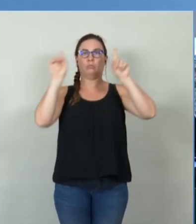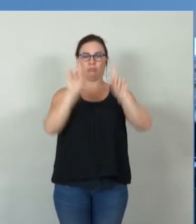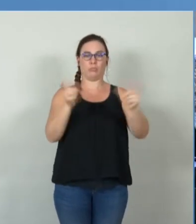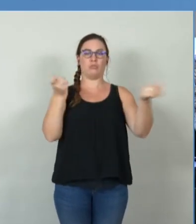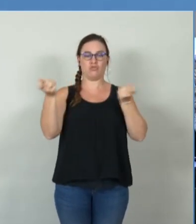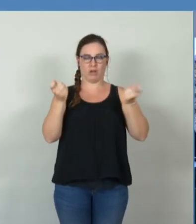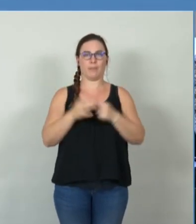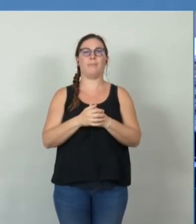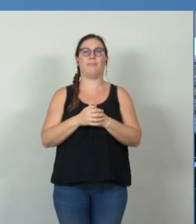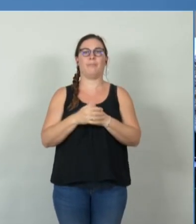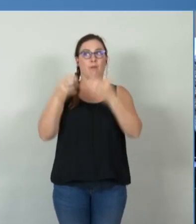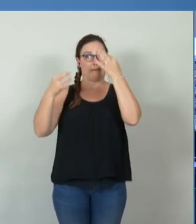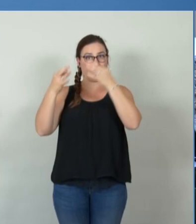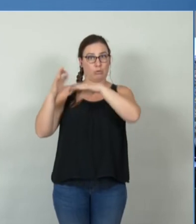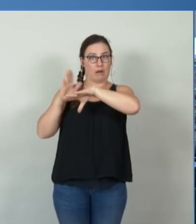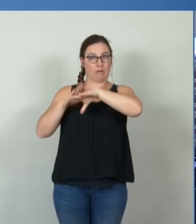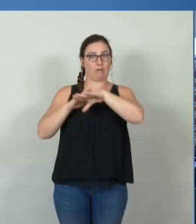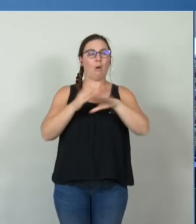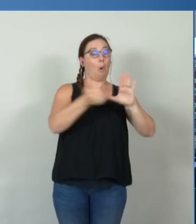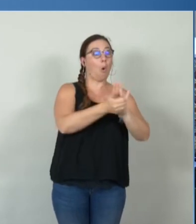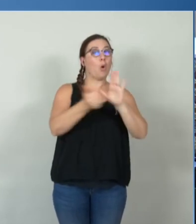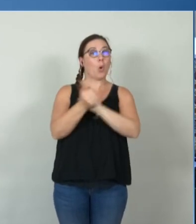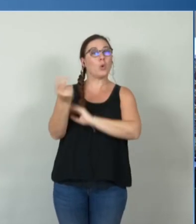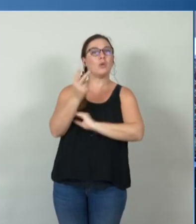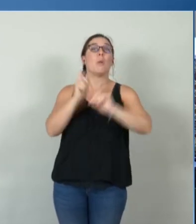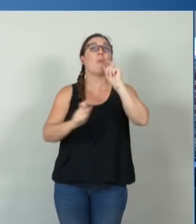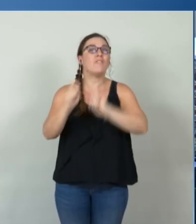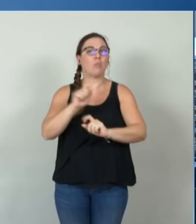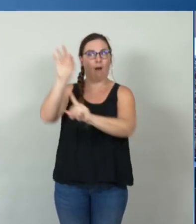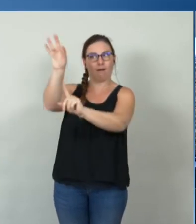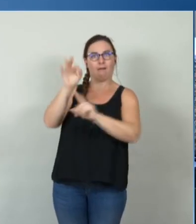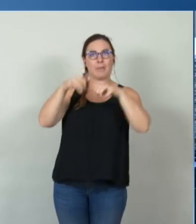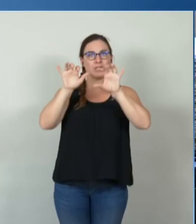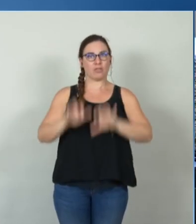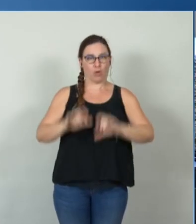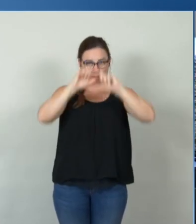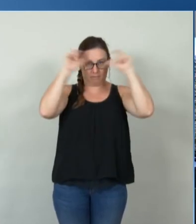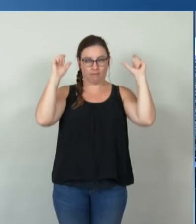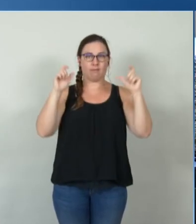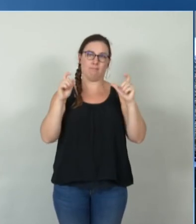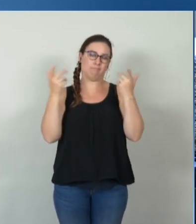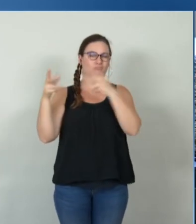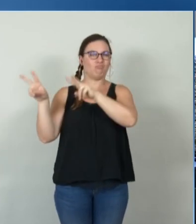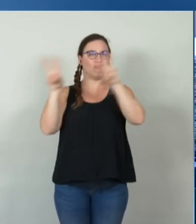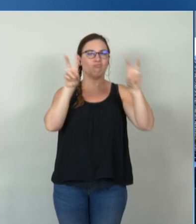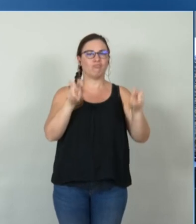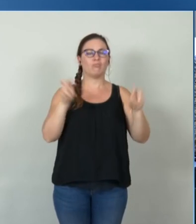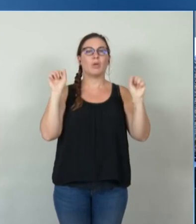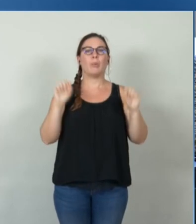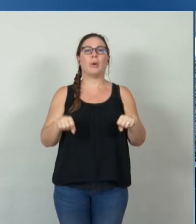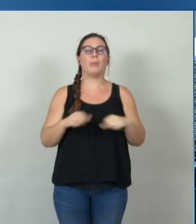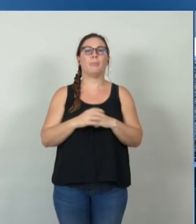le tribunal précise d'ailleurs le rôle de ces deux administrateurs provisoires et là encore vous me permettrez de citer un extrait